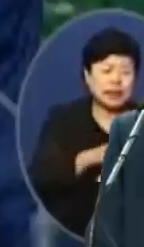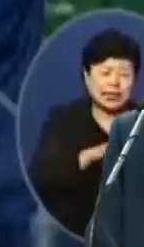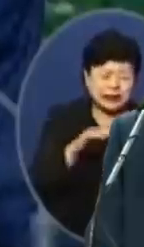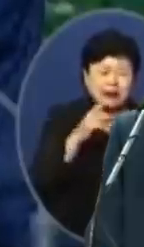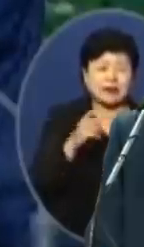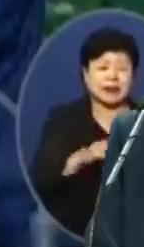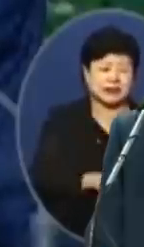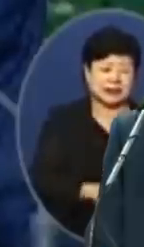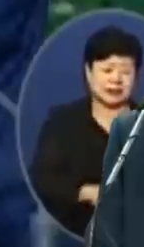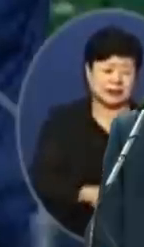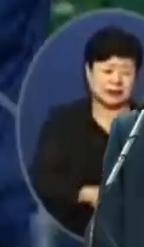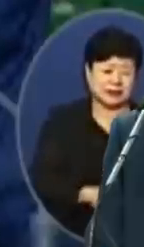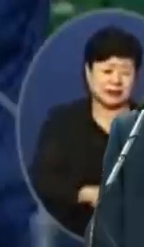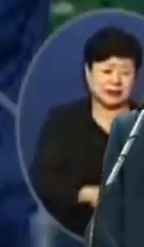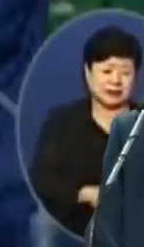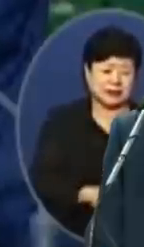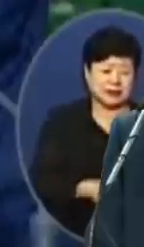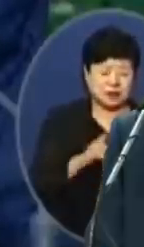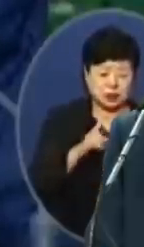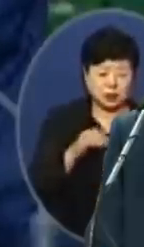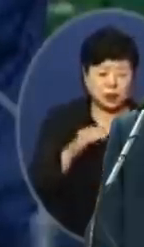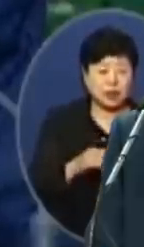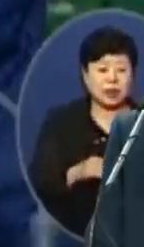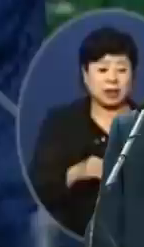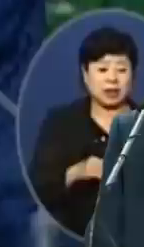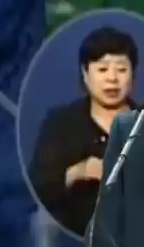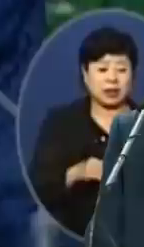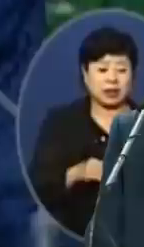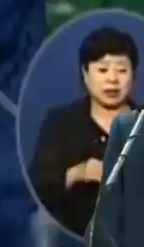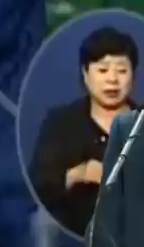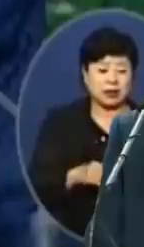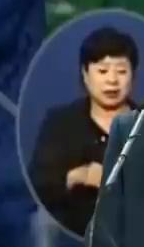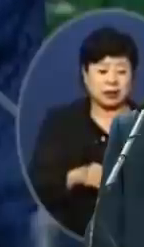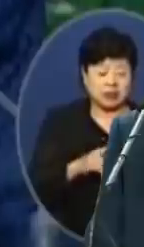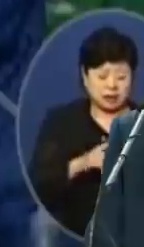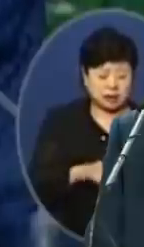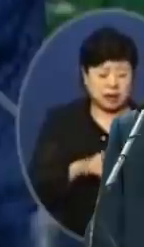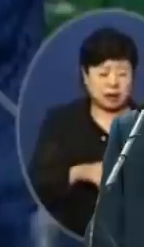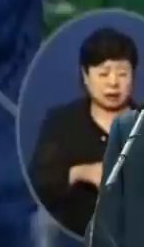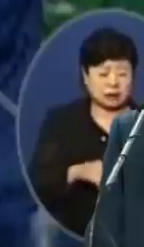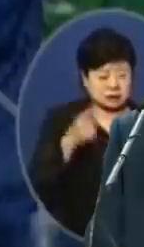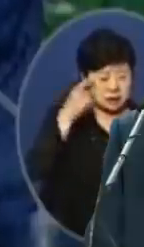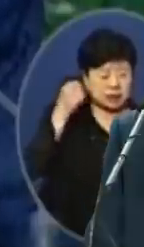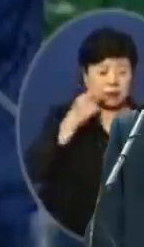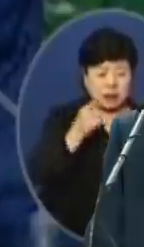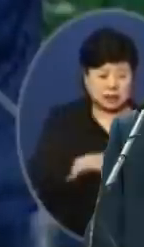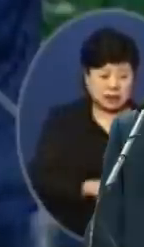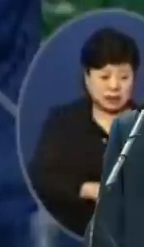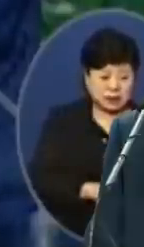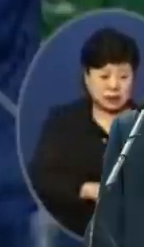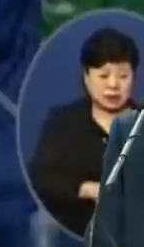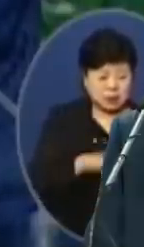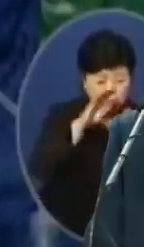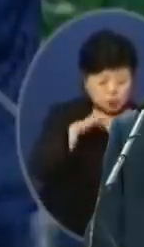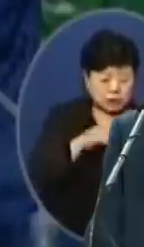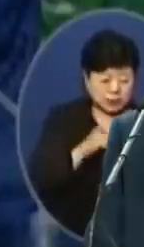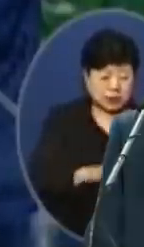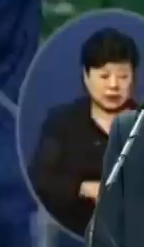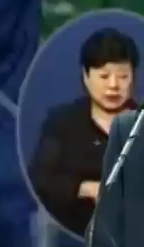해결하라고. 아유 교회의 흥망성쇠가 달린 이야기를 하네. 간이 털썩 내려앉아요. 그래 오라오시라고